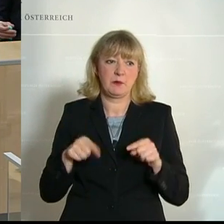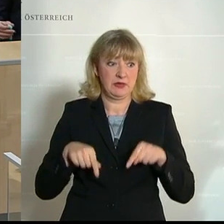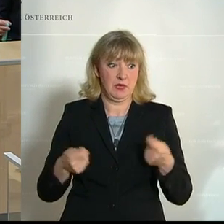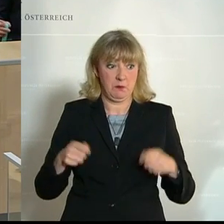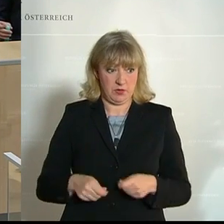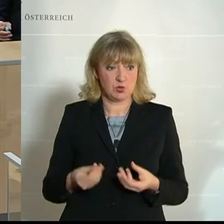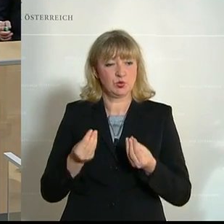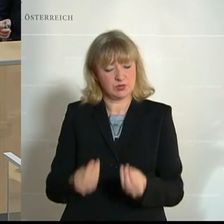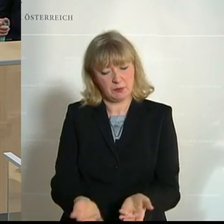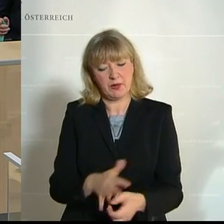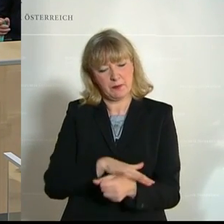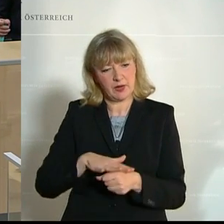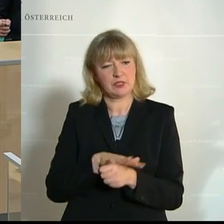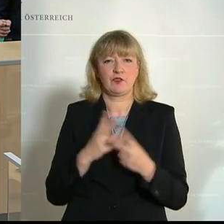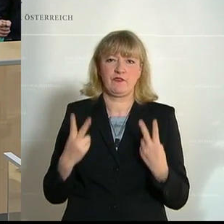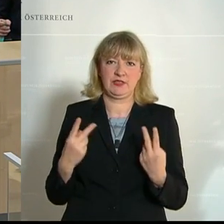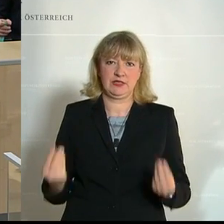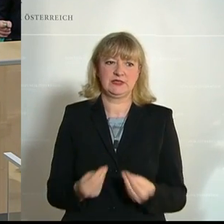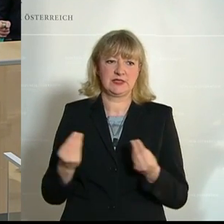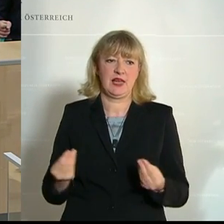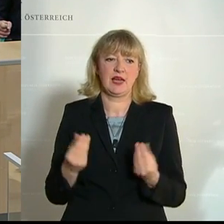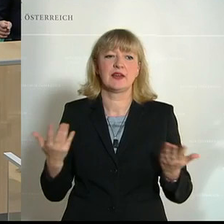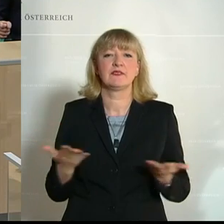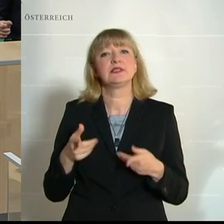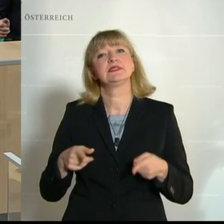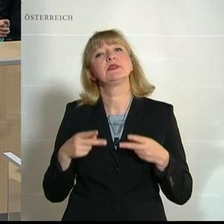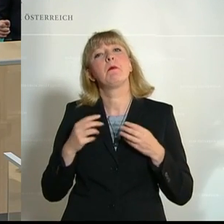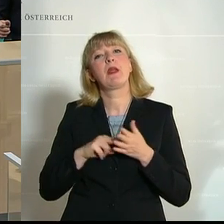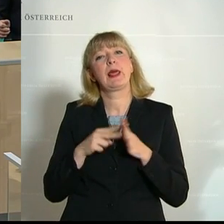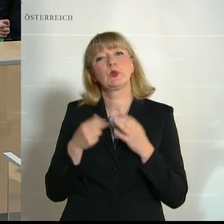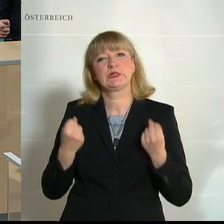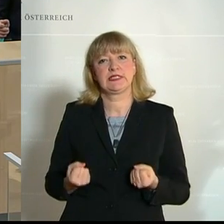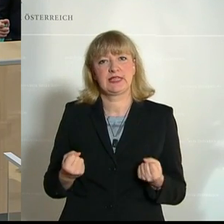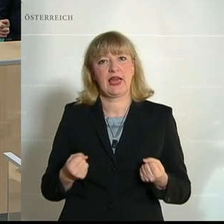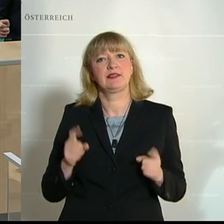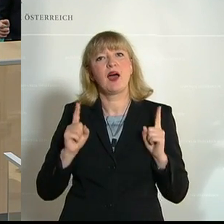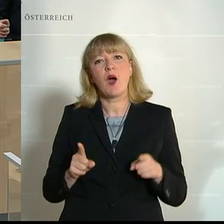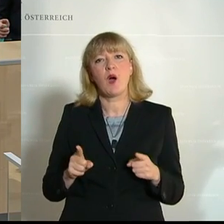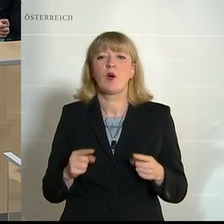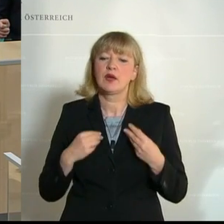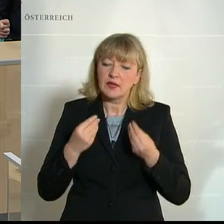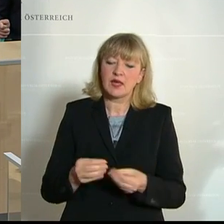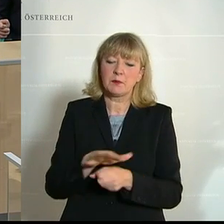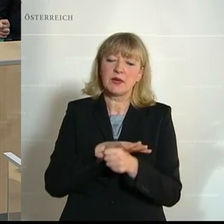Beschluss geben wir der Branche etwas ganz Wichtiges. Und das ist Planungssicherheit und vor allem geben